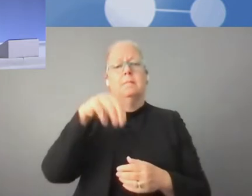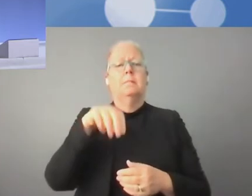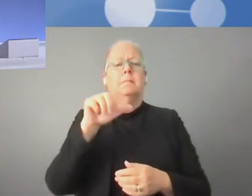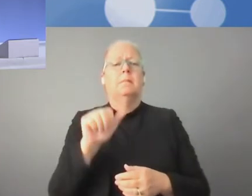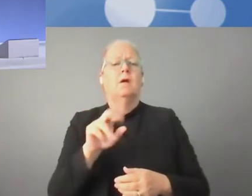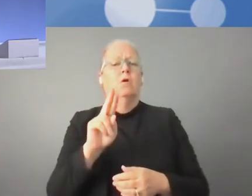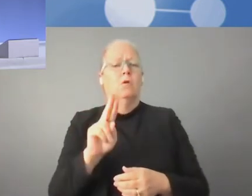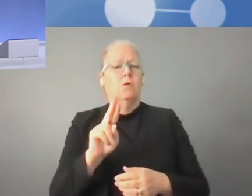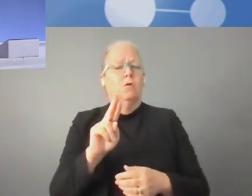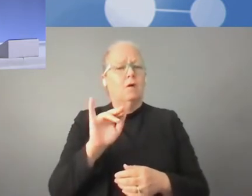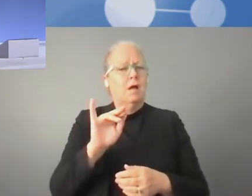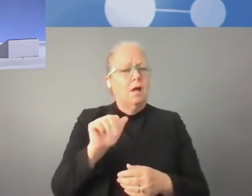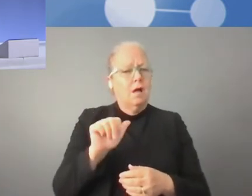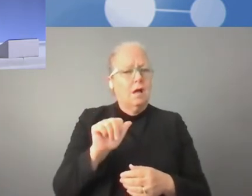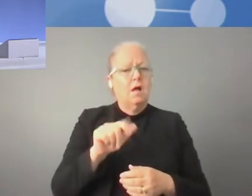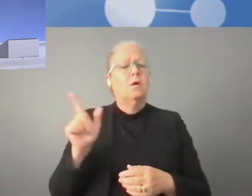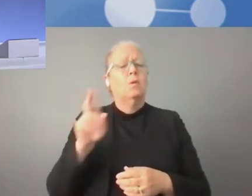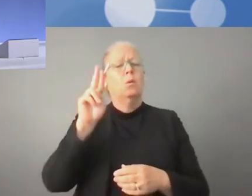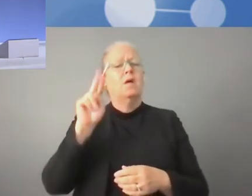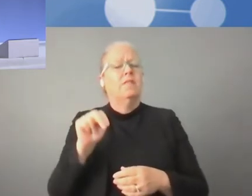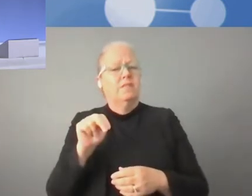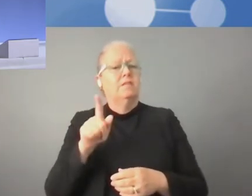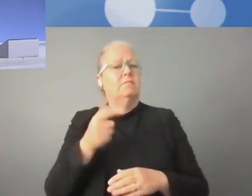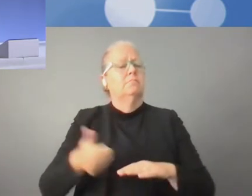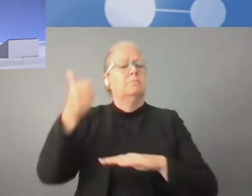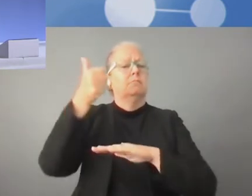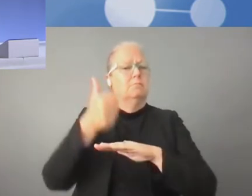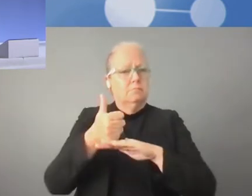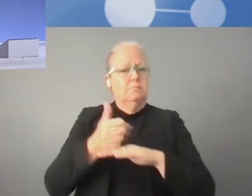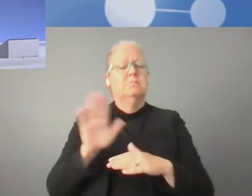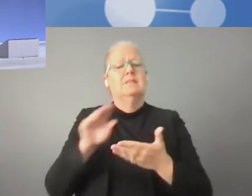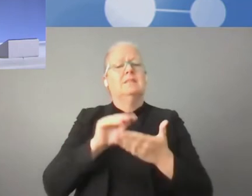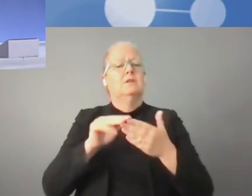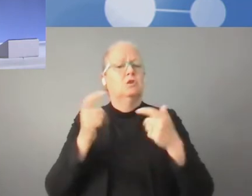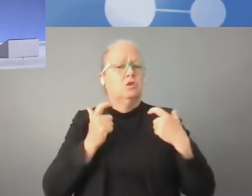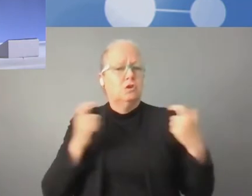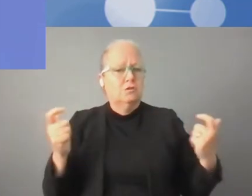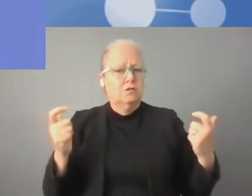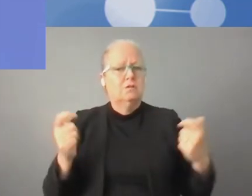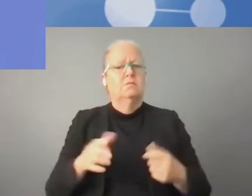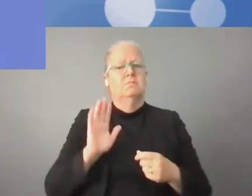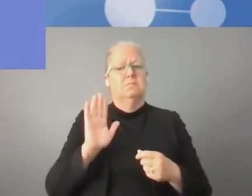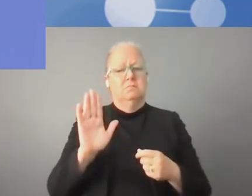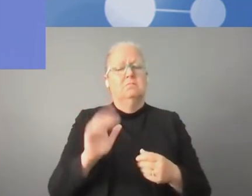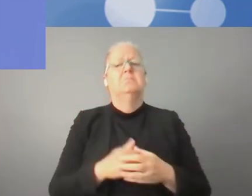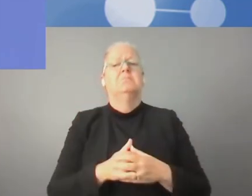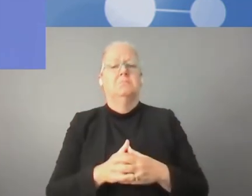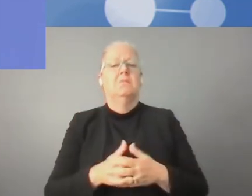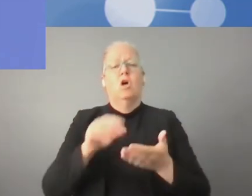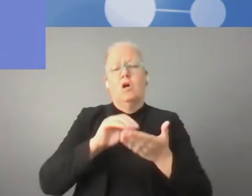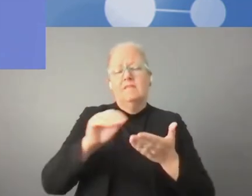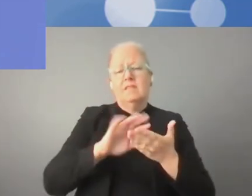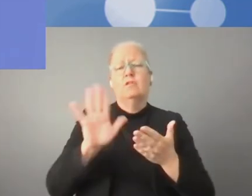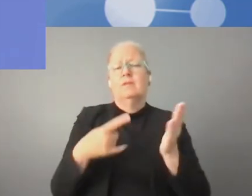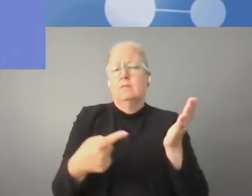题，那现在我想下一位Maria Francesca Spatolisamo，他代表联合国秘书